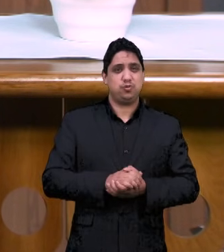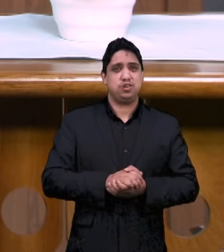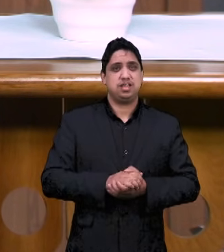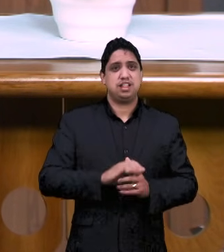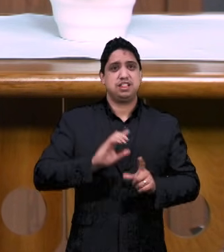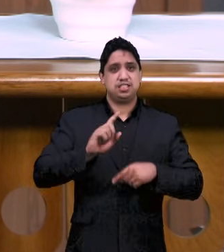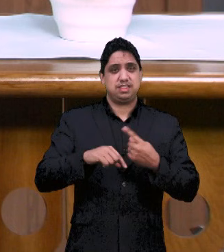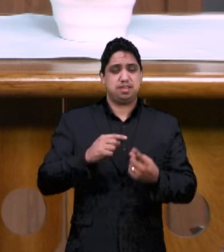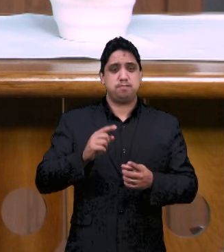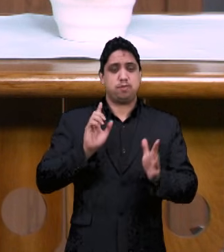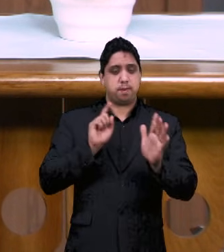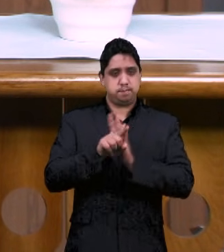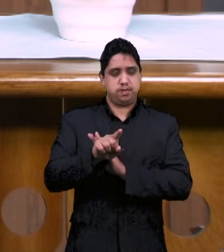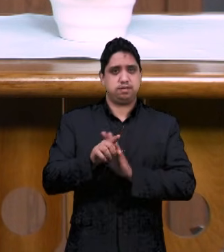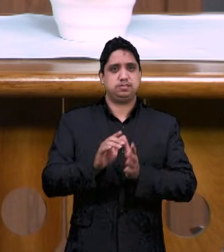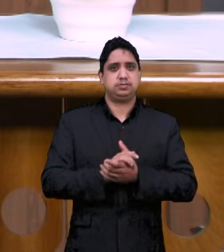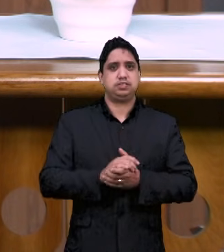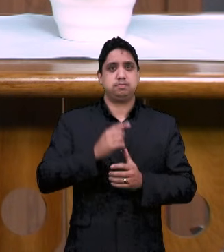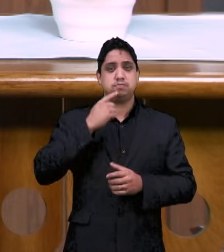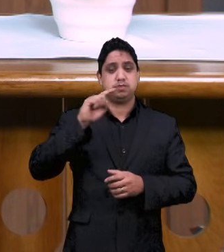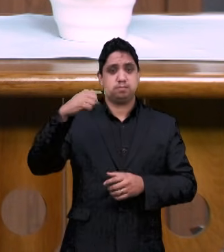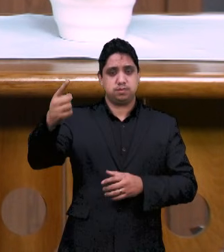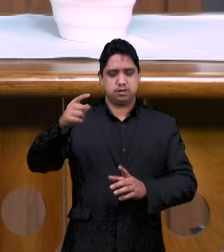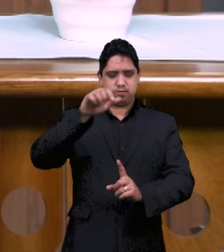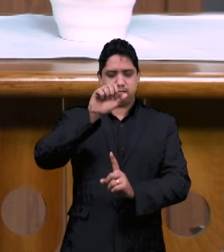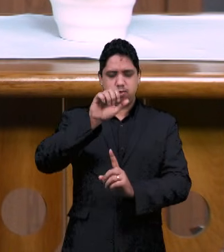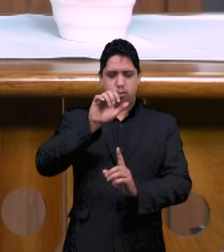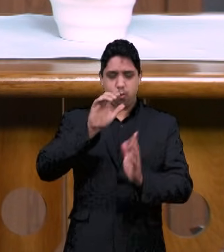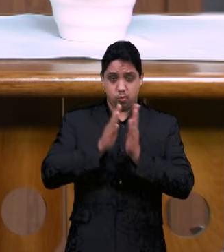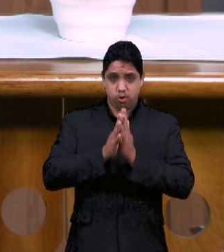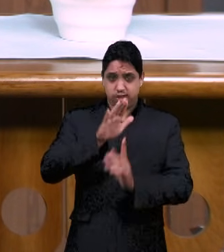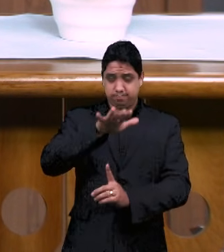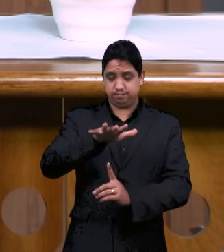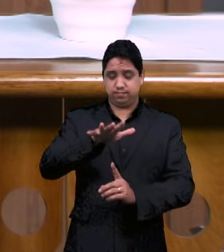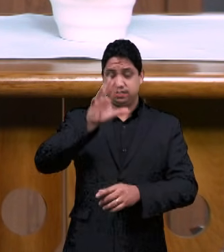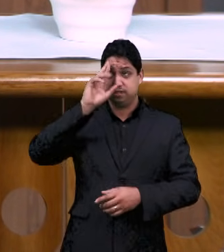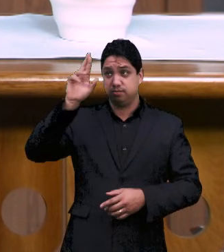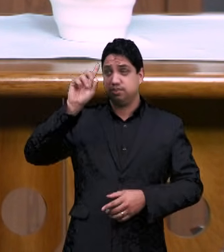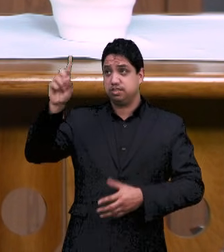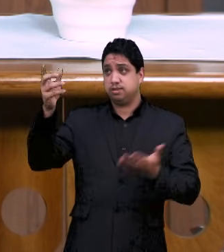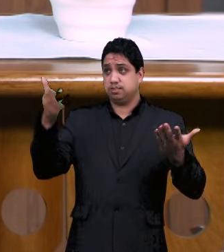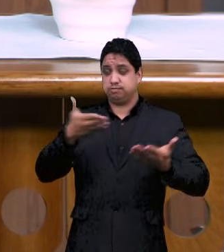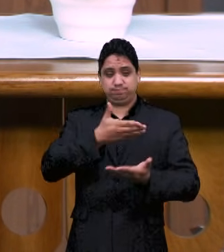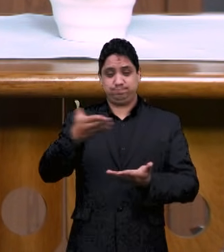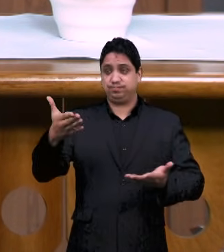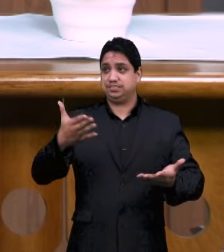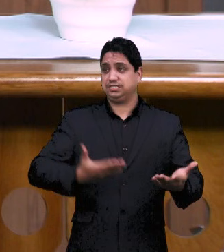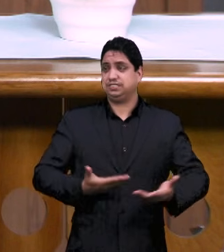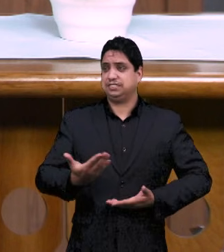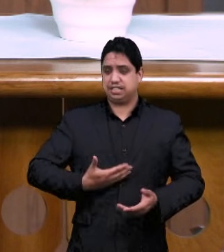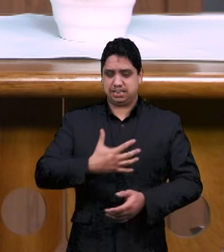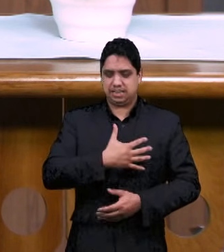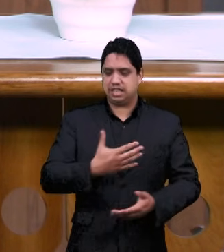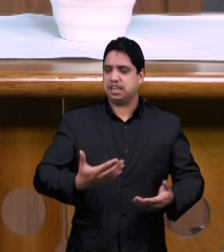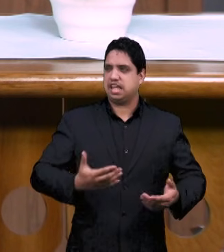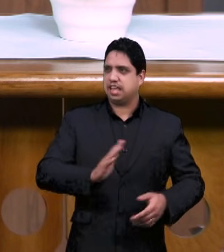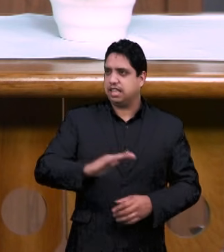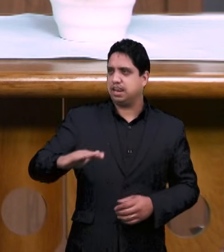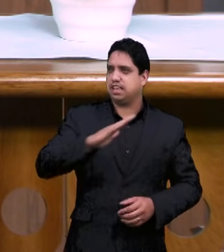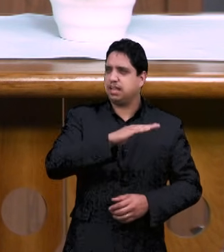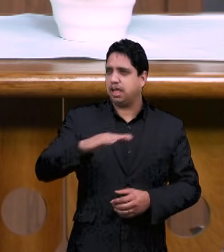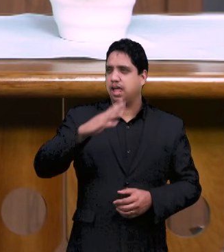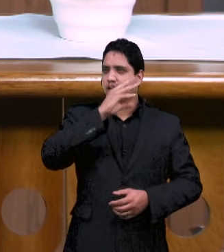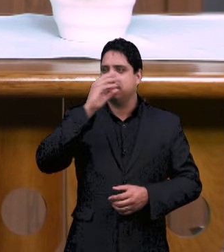Dans la séquence, nous allons passer la question. Nous allons prier. Seigneur Dieu, nous présentons tes serviteurs devant toi, les enfants intermédiaires